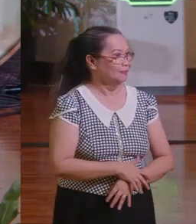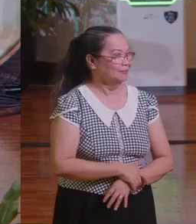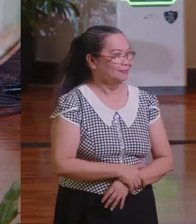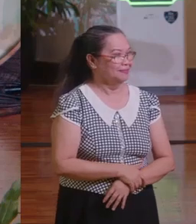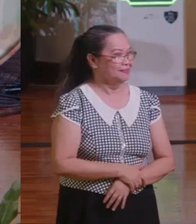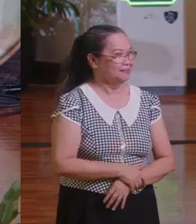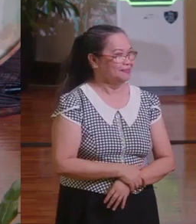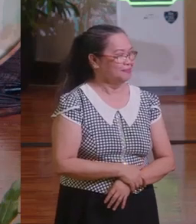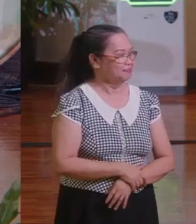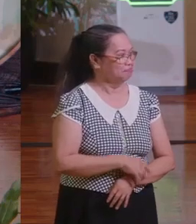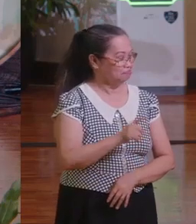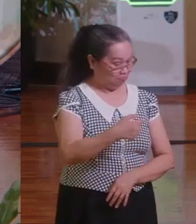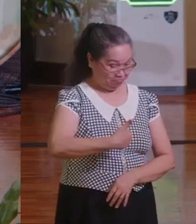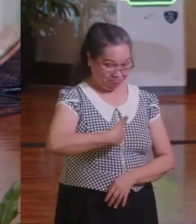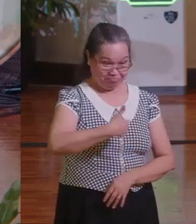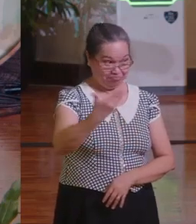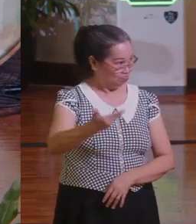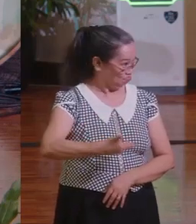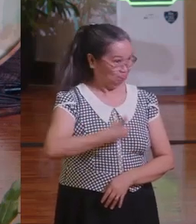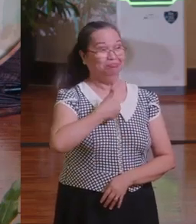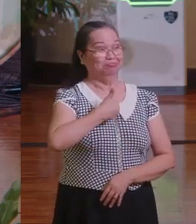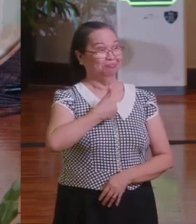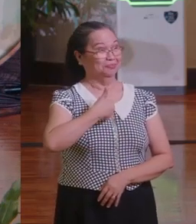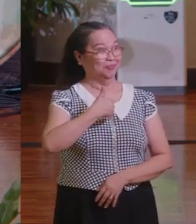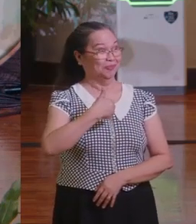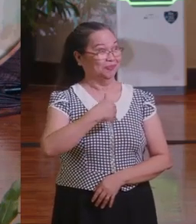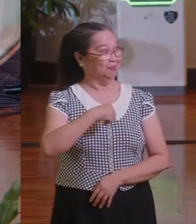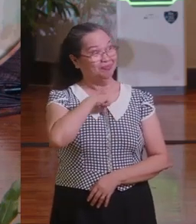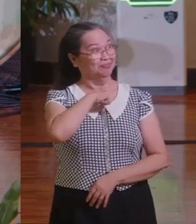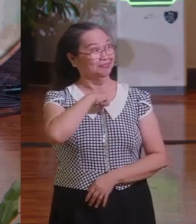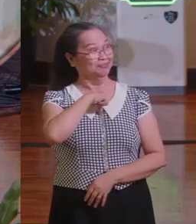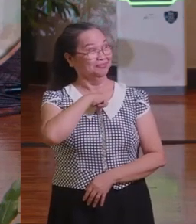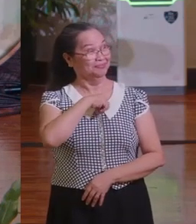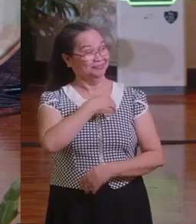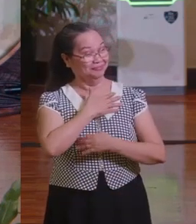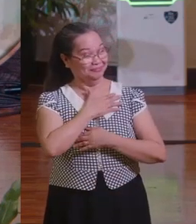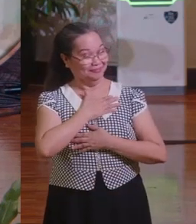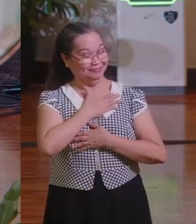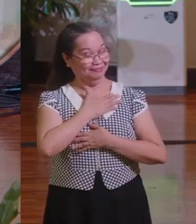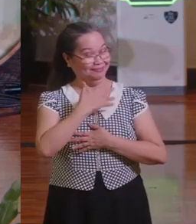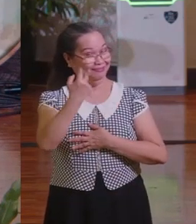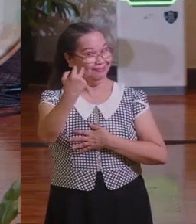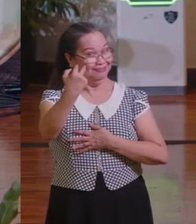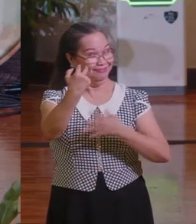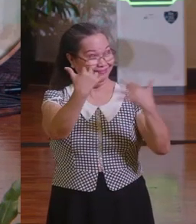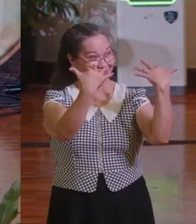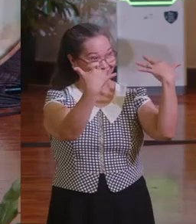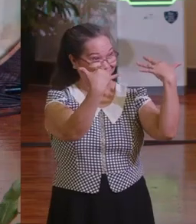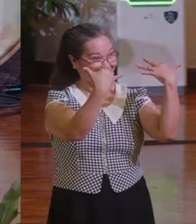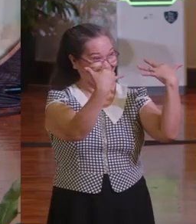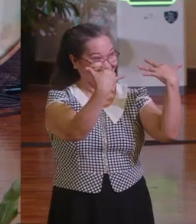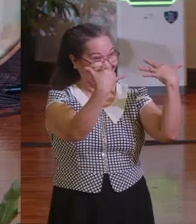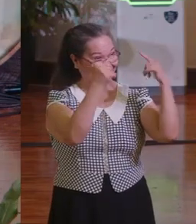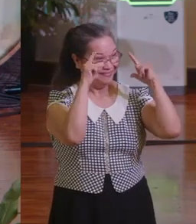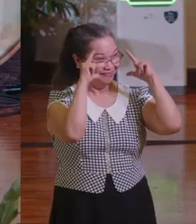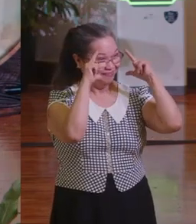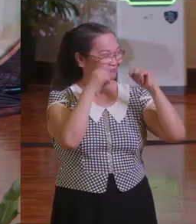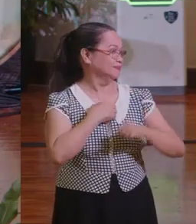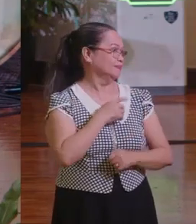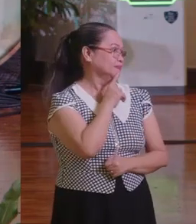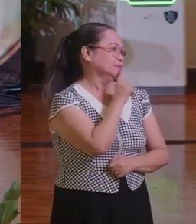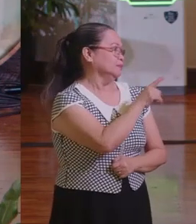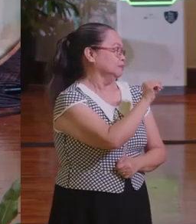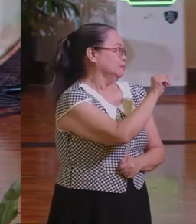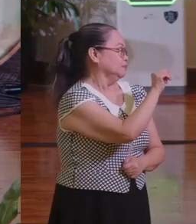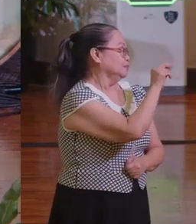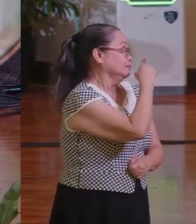na itaas ang inyong sarili? Magkaroon ng pleasure sa inyong sarili? To please yourself, sabi nga sa Romans